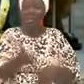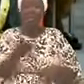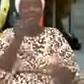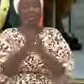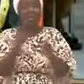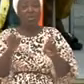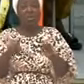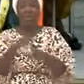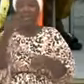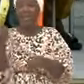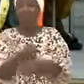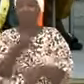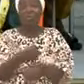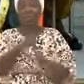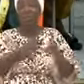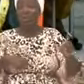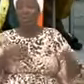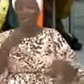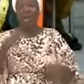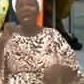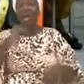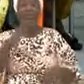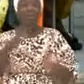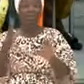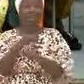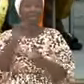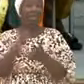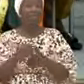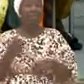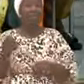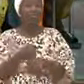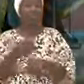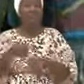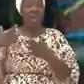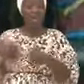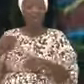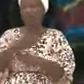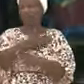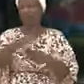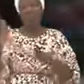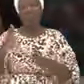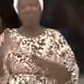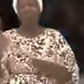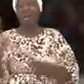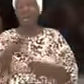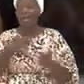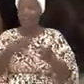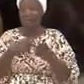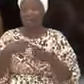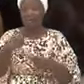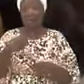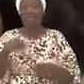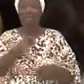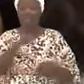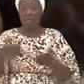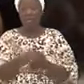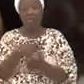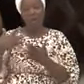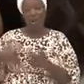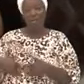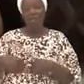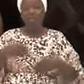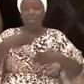pierre lecerf a dit je vais ôter ce tas de pierres edit un calme nouveau